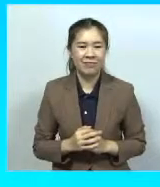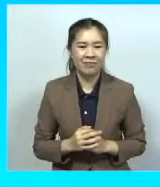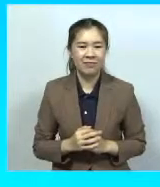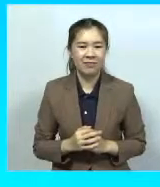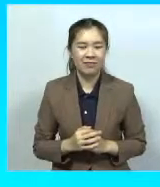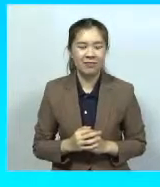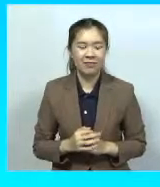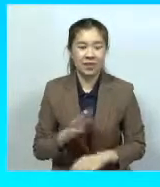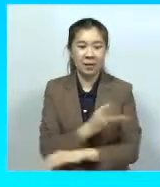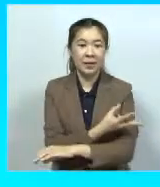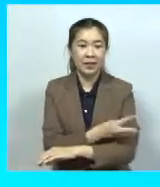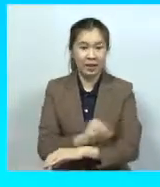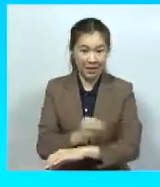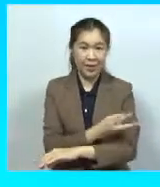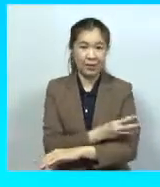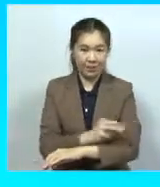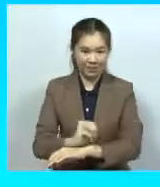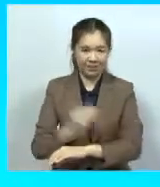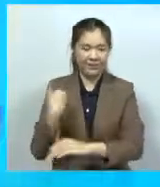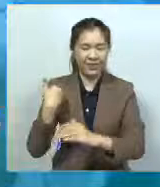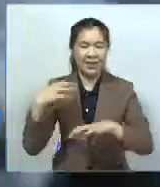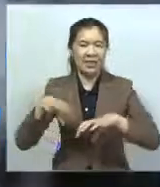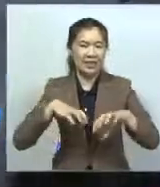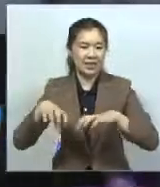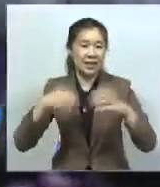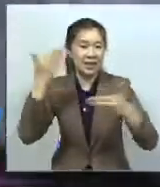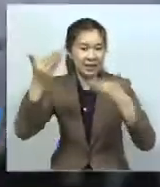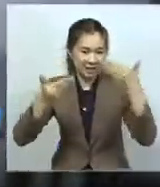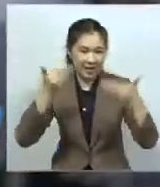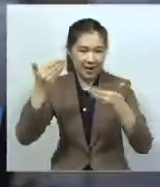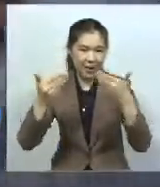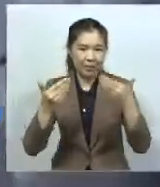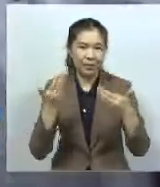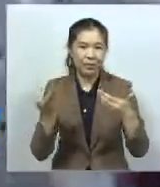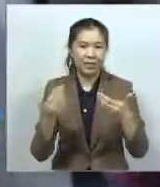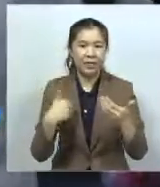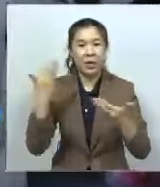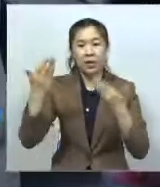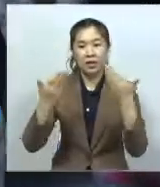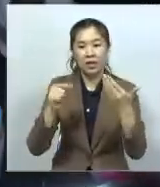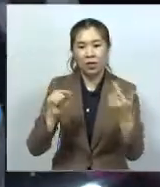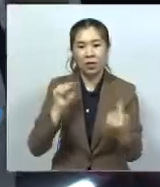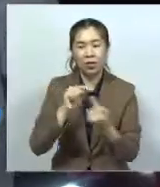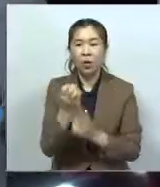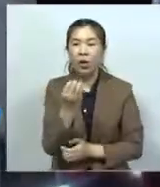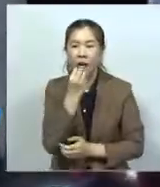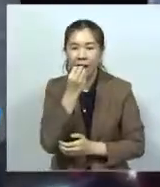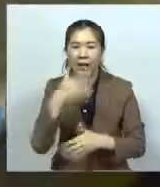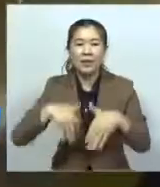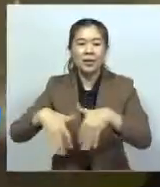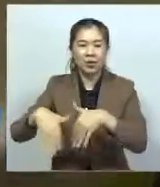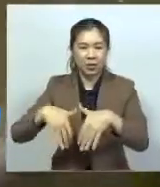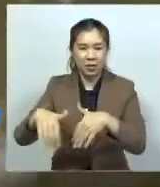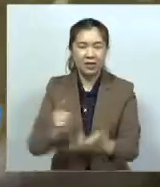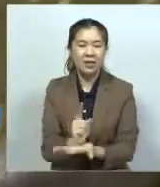จังหวัดมหาสารคามนะคะเขามีการจัดกิจกรรมนี่เป็นลีลาค่ะของงานมหกรรมอาหารท้องถิ่นและง